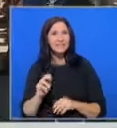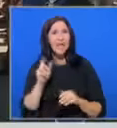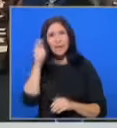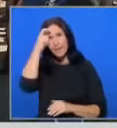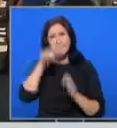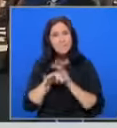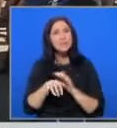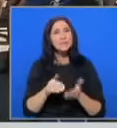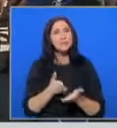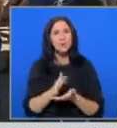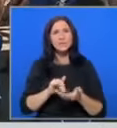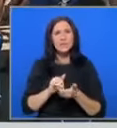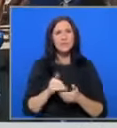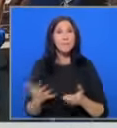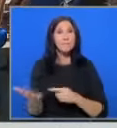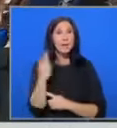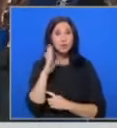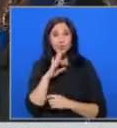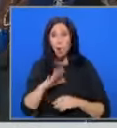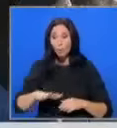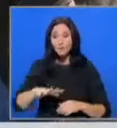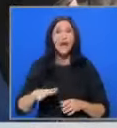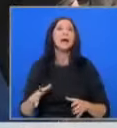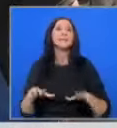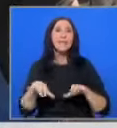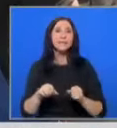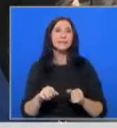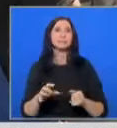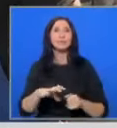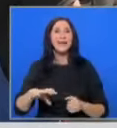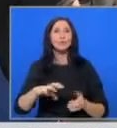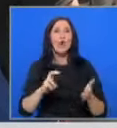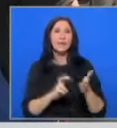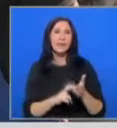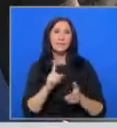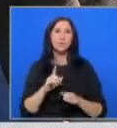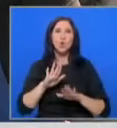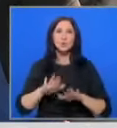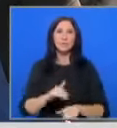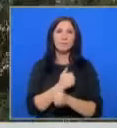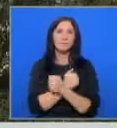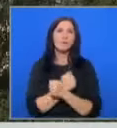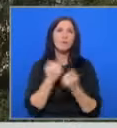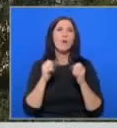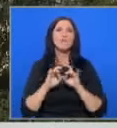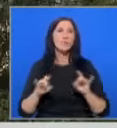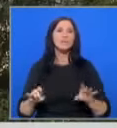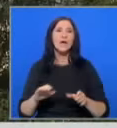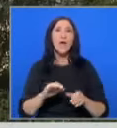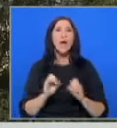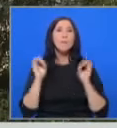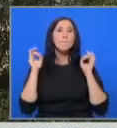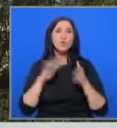синдикатите. Около 5000 души от областта, заети в сектор енергетика, може да останат без работа, по данни на профсъюзите, ако в